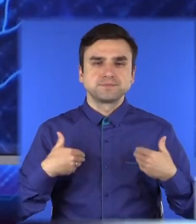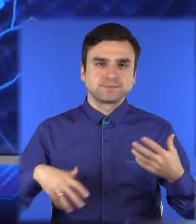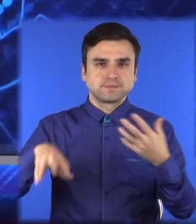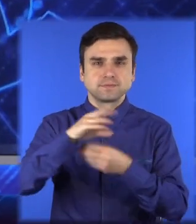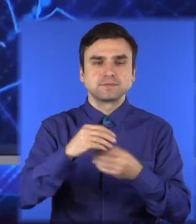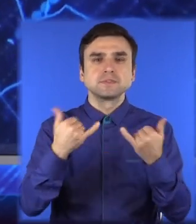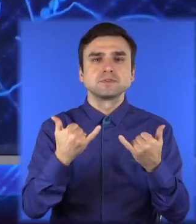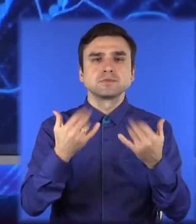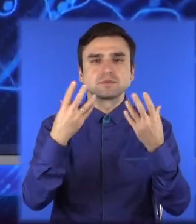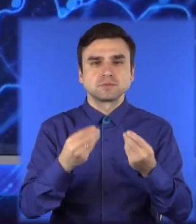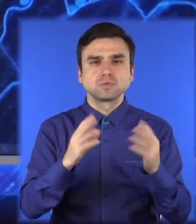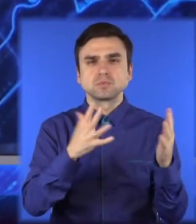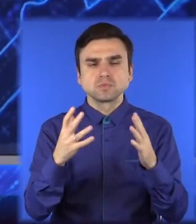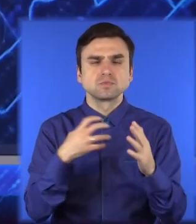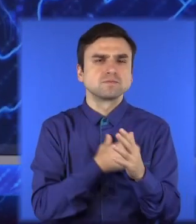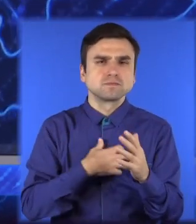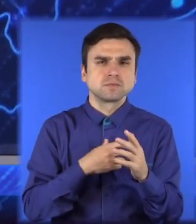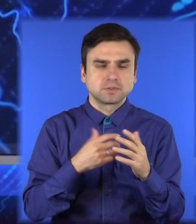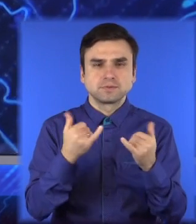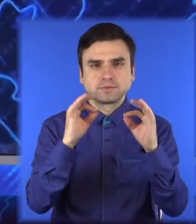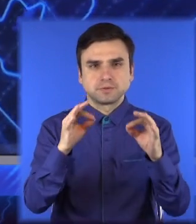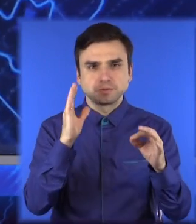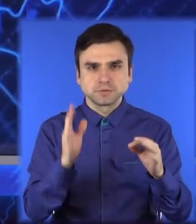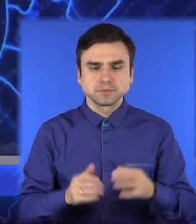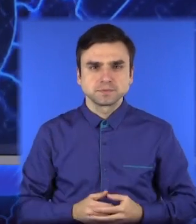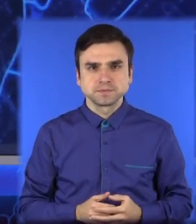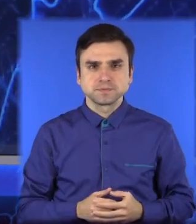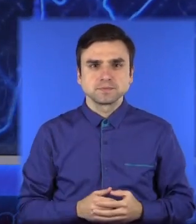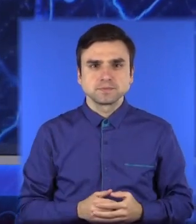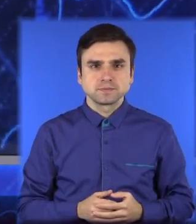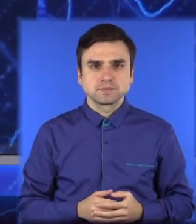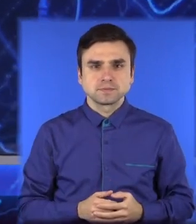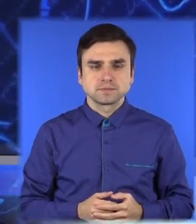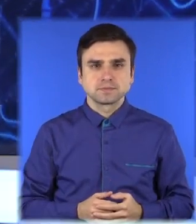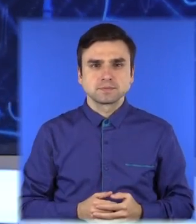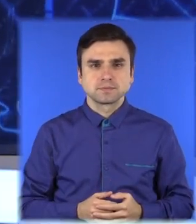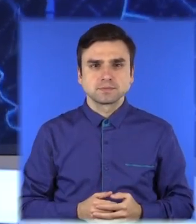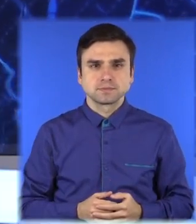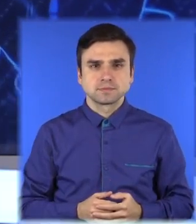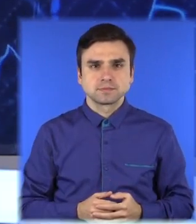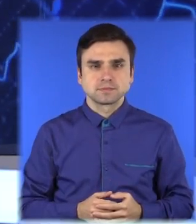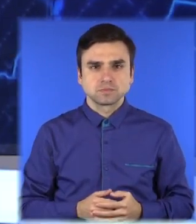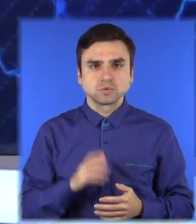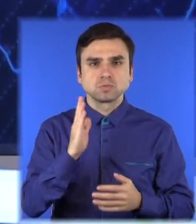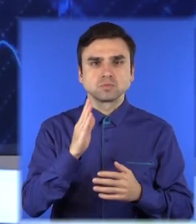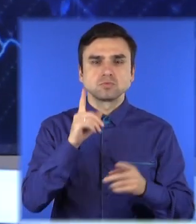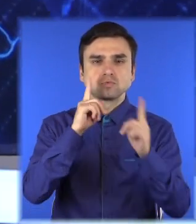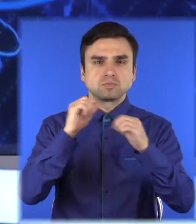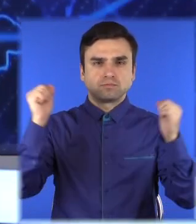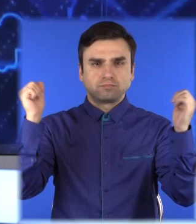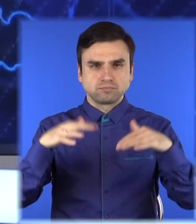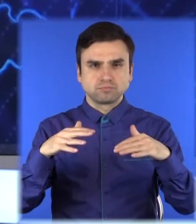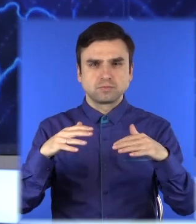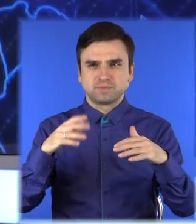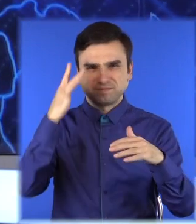Мої вітання. Про головні події дня готові розказати кореспонденти першого міського. У студії працює Наталя Болинська. Об'єднавчий